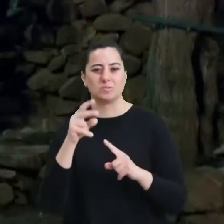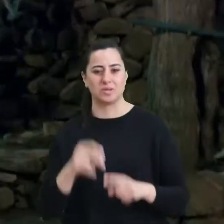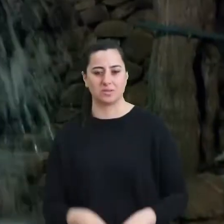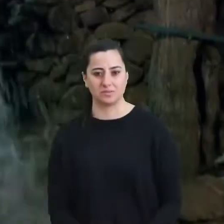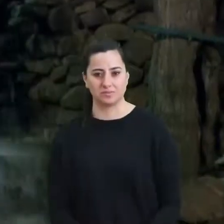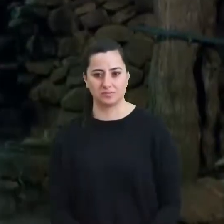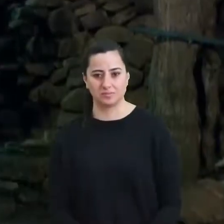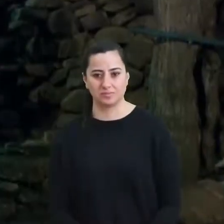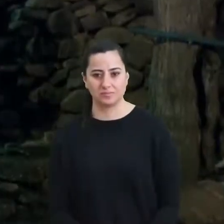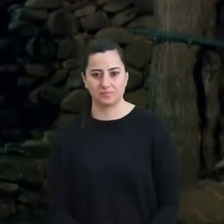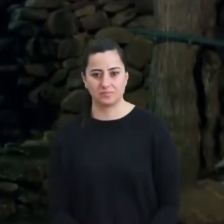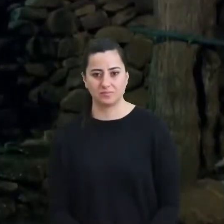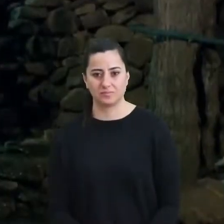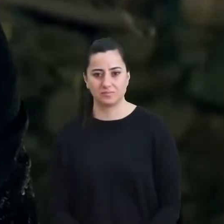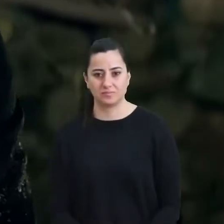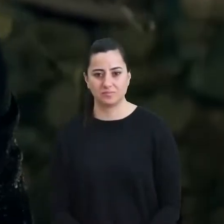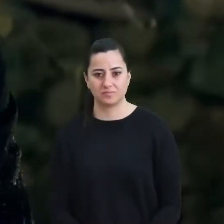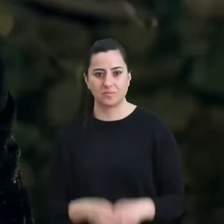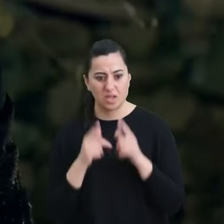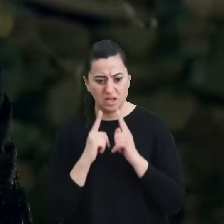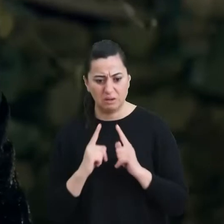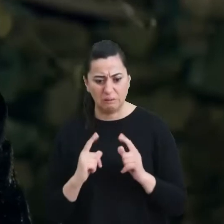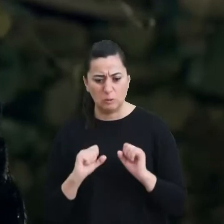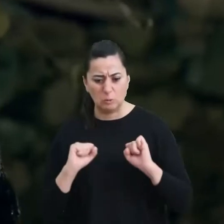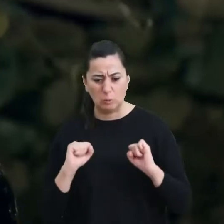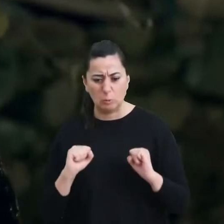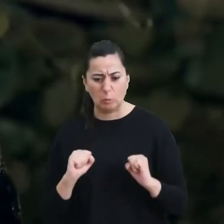öküz. Suyu başından aşağı döktü.